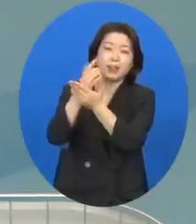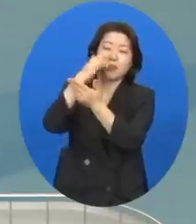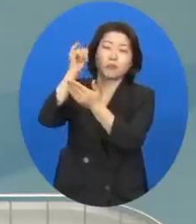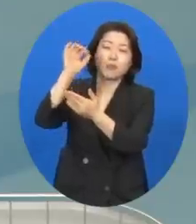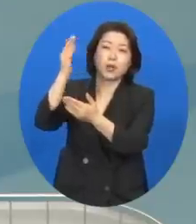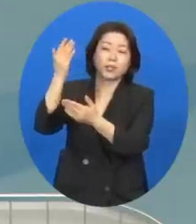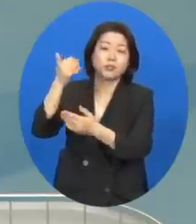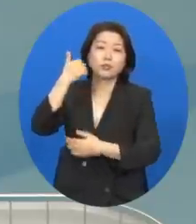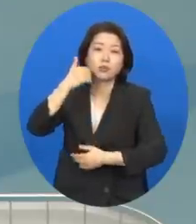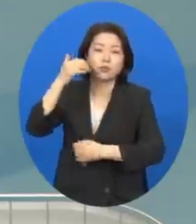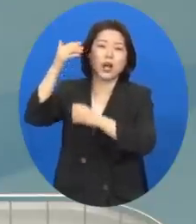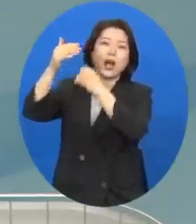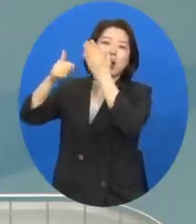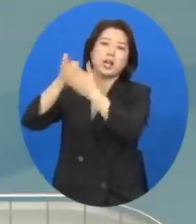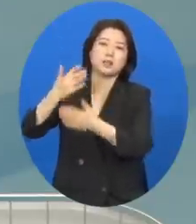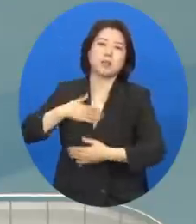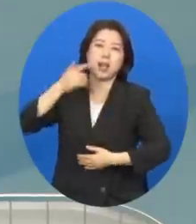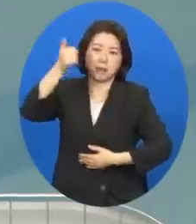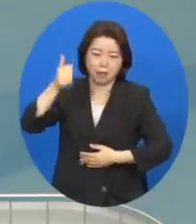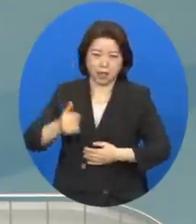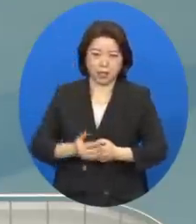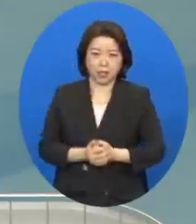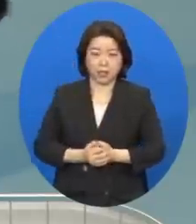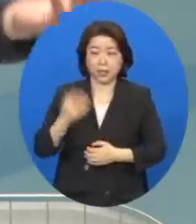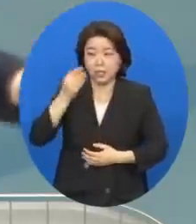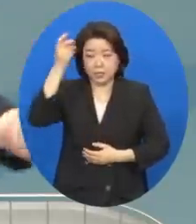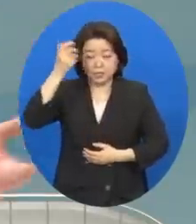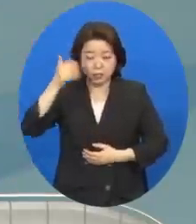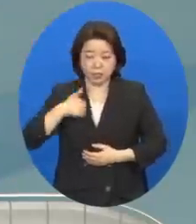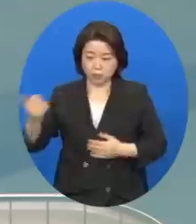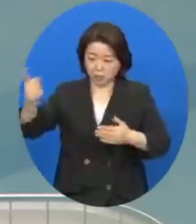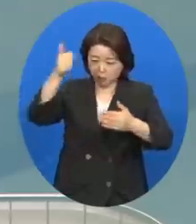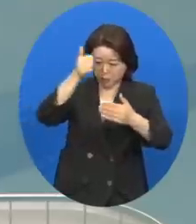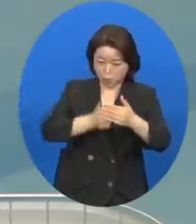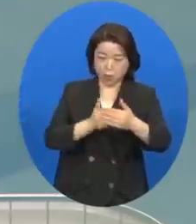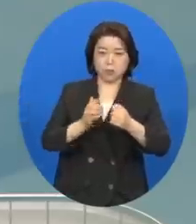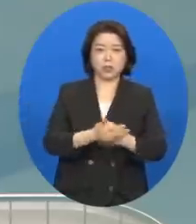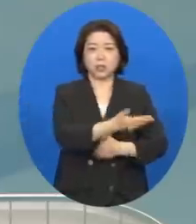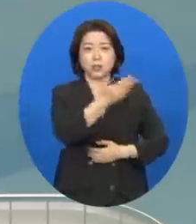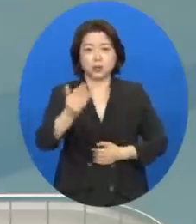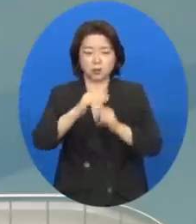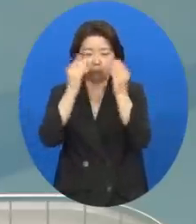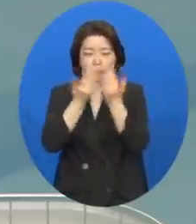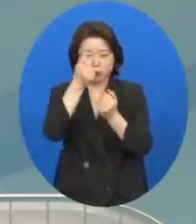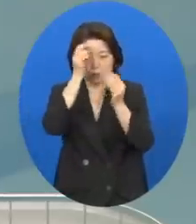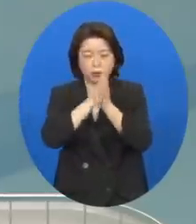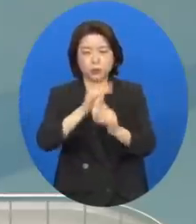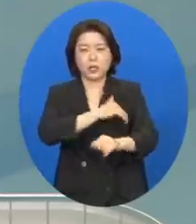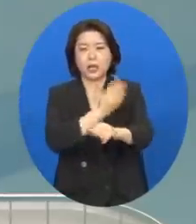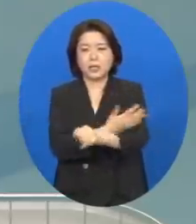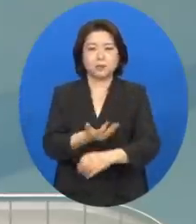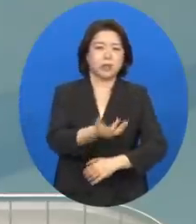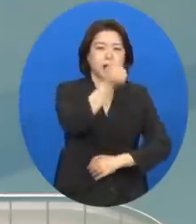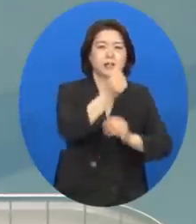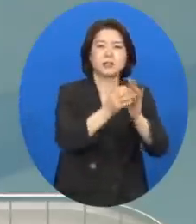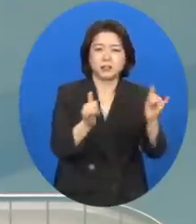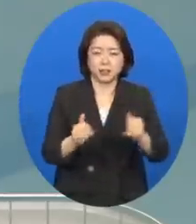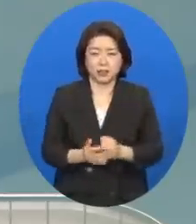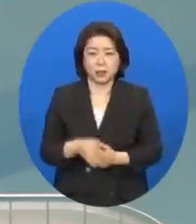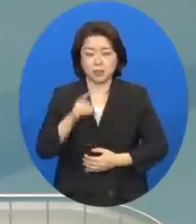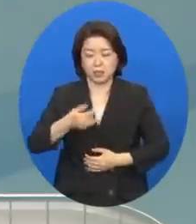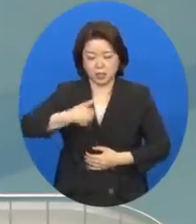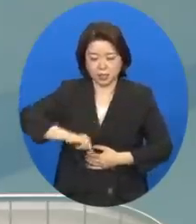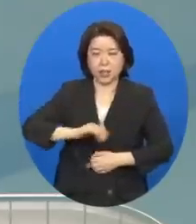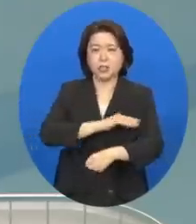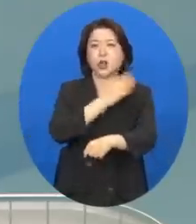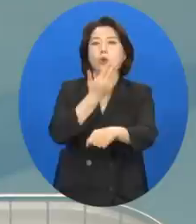예수님을 믿었고 성령님이 내 마음에 오셨다면 여러분 모두는 다 기도의 능력을 받은 사람이에요. 그게 자녀의